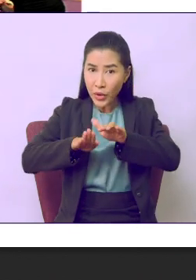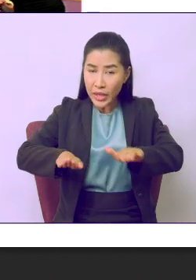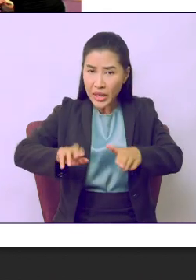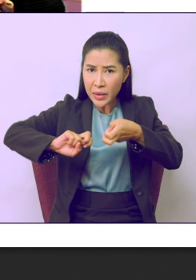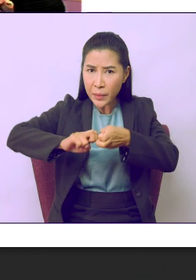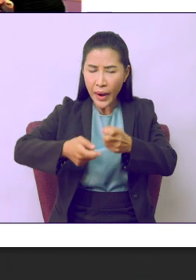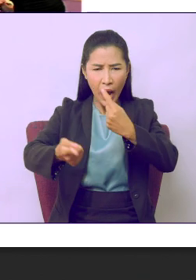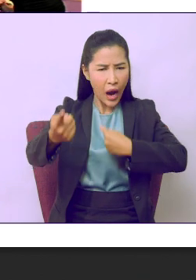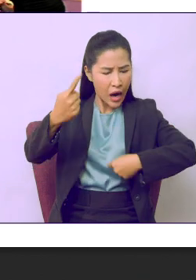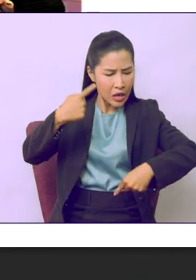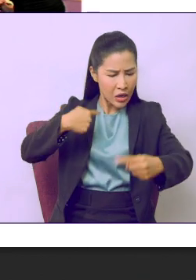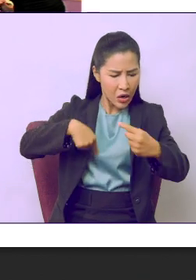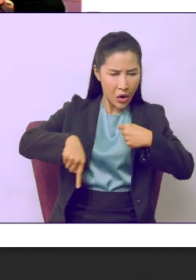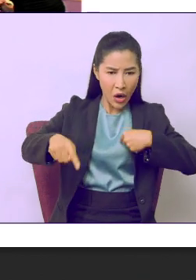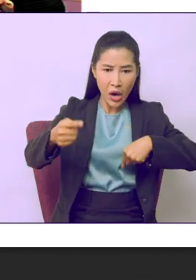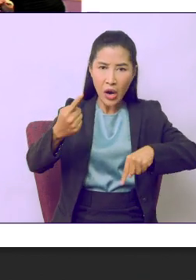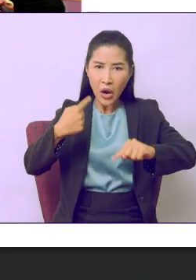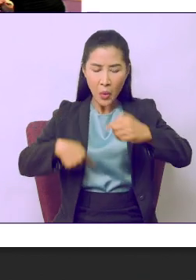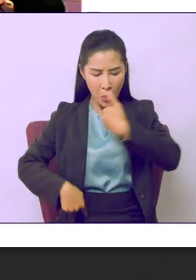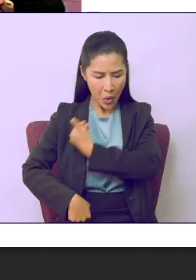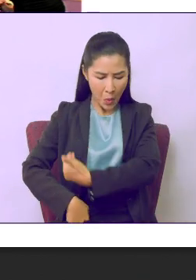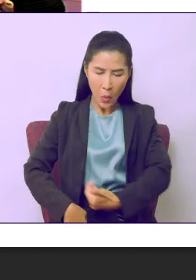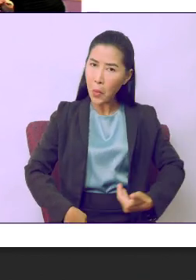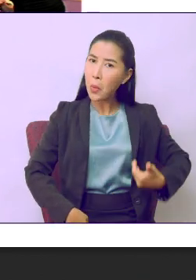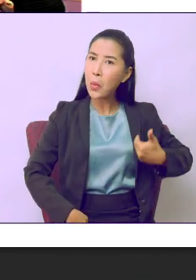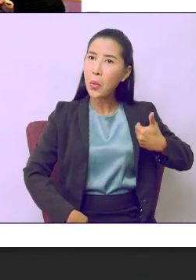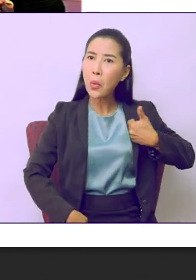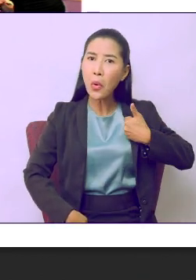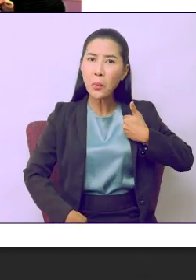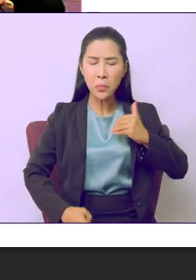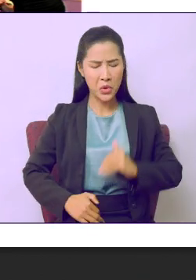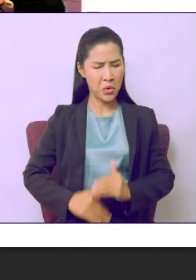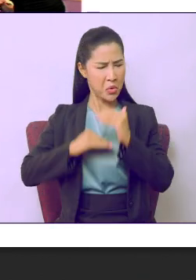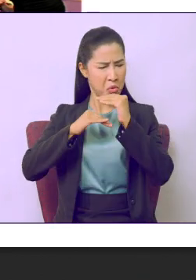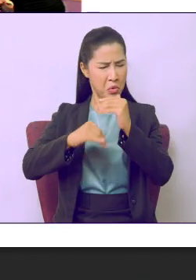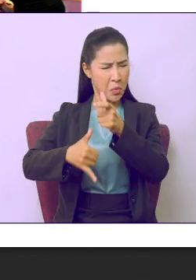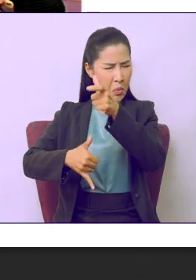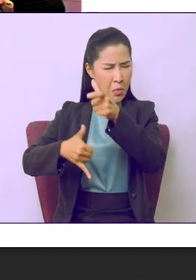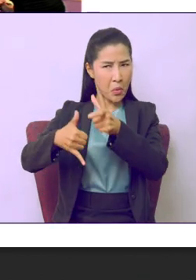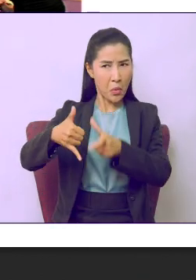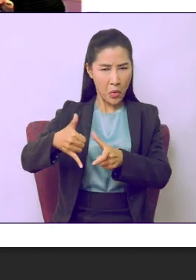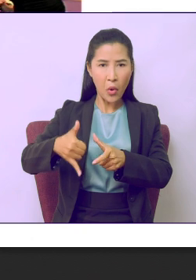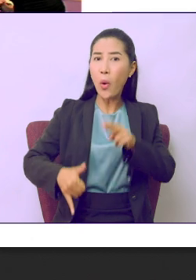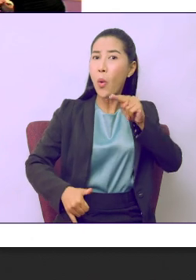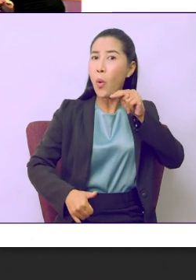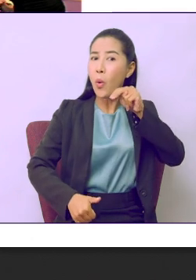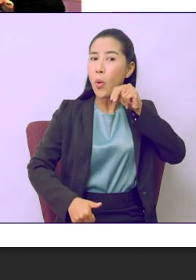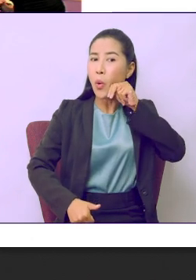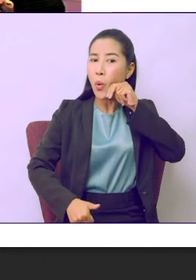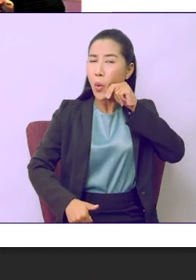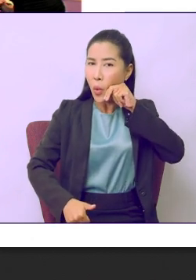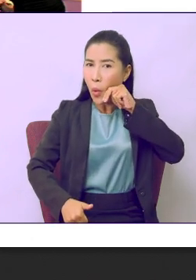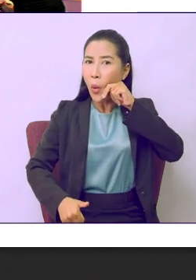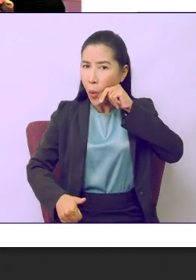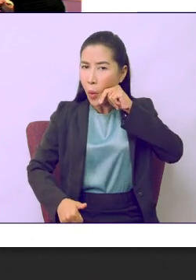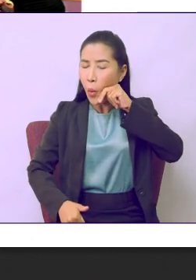ของการเคลื่อนไหวในร่างกายนะครับมากๆเนี่ยนะครับมีข้อจำกัดเยอะๆนะครับเอาลงน้ำเนี่ยแล้วก็ฝึกโยคะเนี่ย